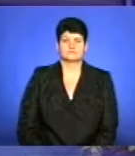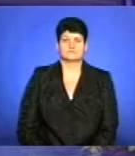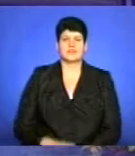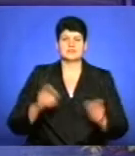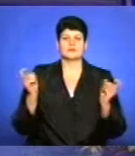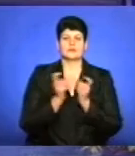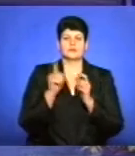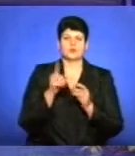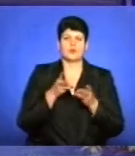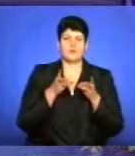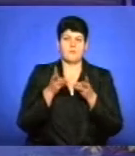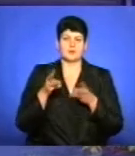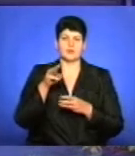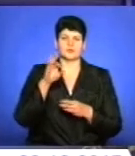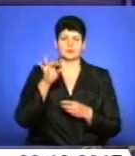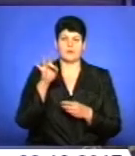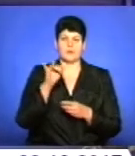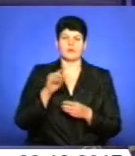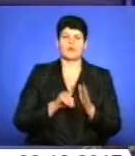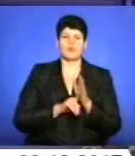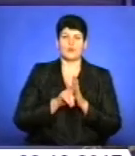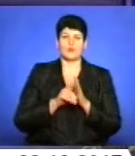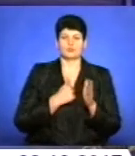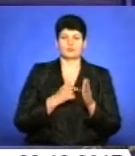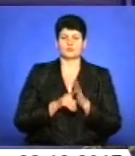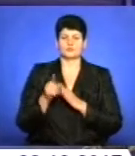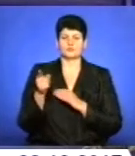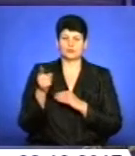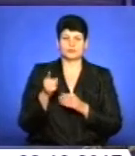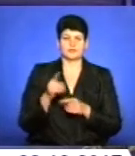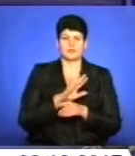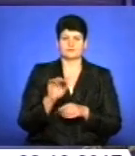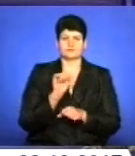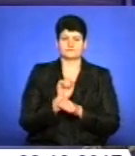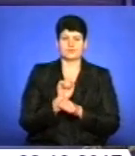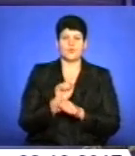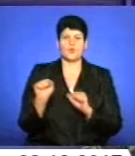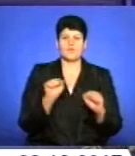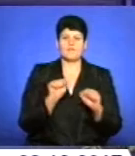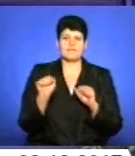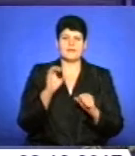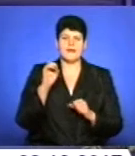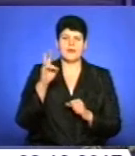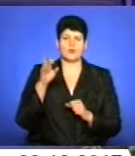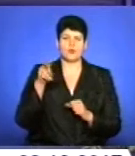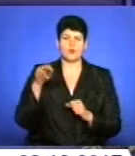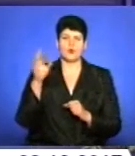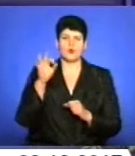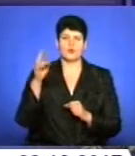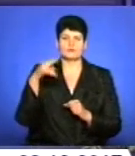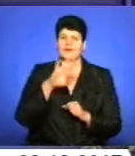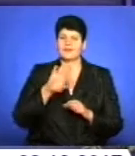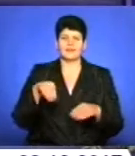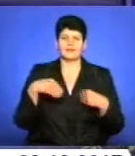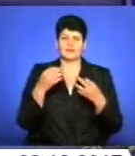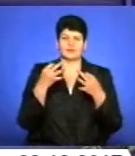Скандал щодо опалення на торфі, яке хочуть запустити у Тернополі, не вщухає. Управління екології облдержадміністрації не видає дозвіл